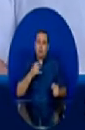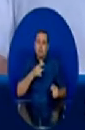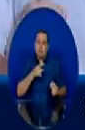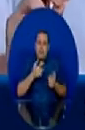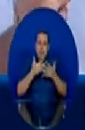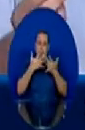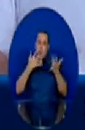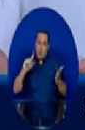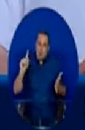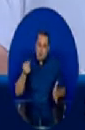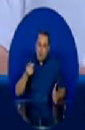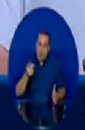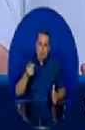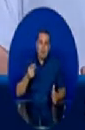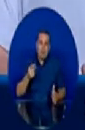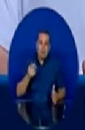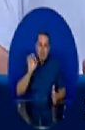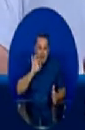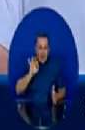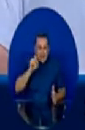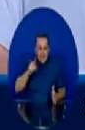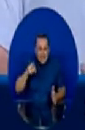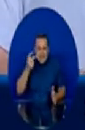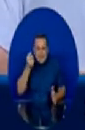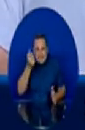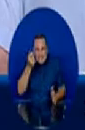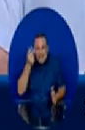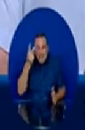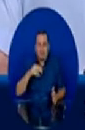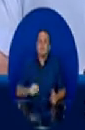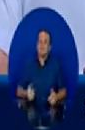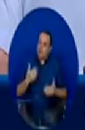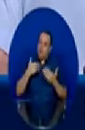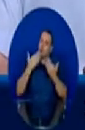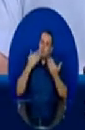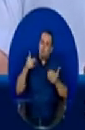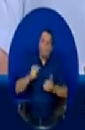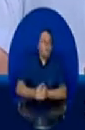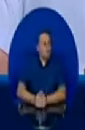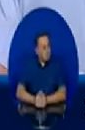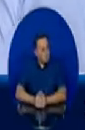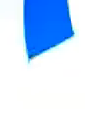לכולם. כלומר, עדיין כן צריך להיות פשוט. בסדר גמור. מני, אנחנו מודים לך. תודה רבה לך. תודה לכם.